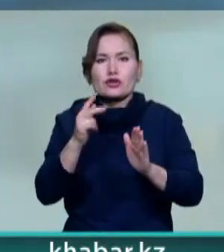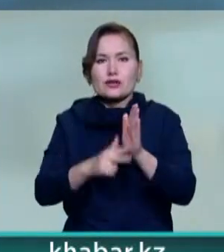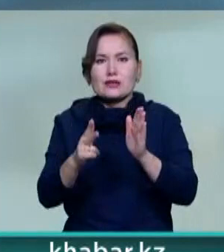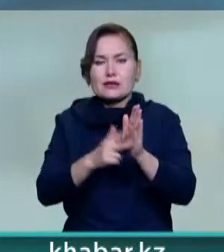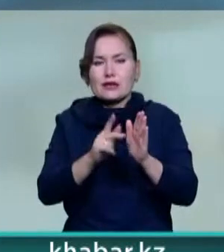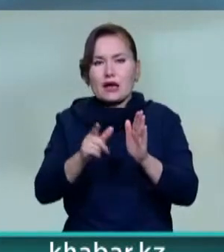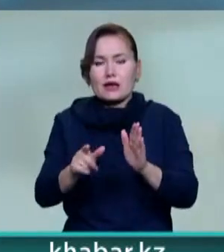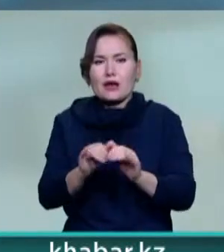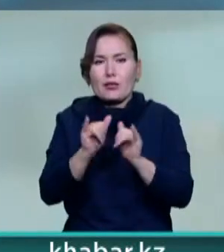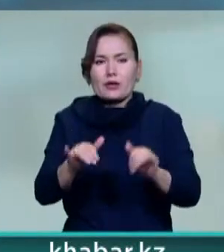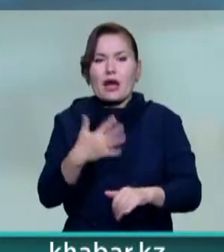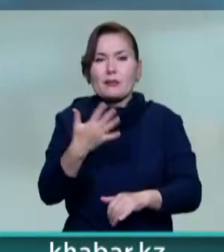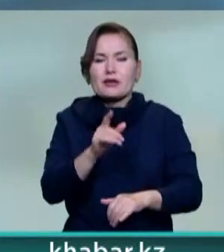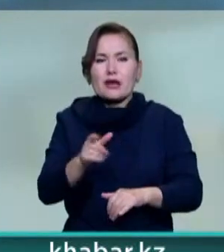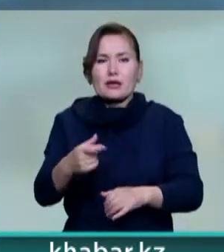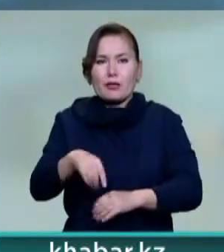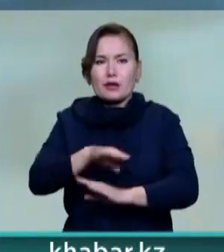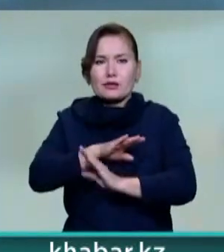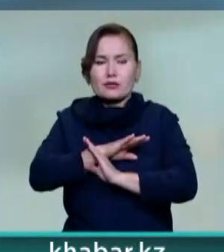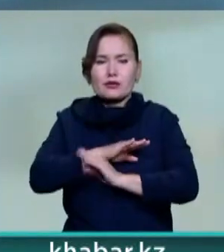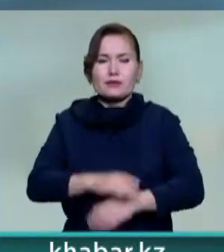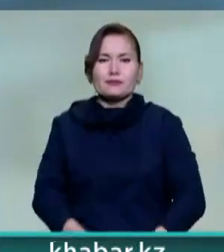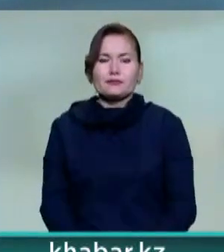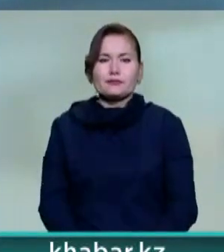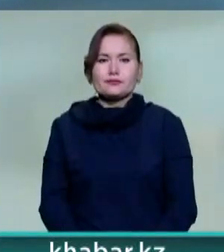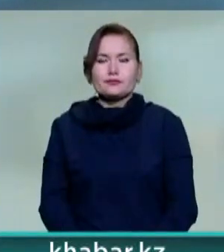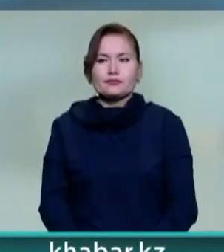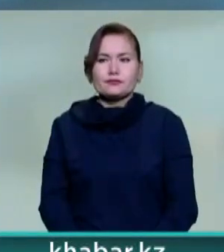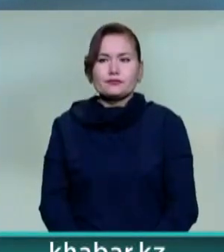жетсе, 5 адам қайтыс болды.